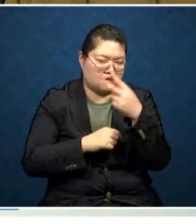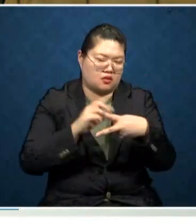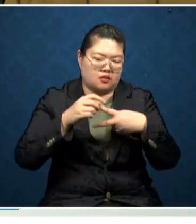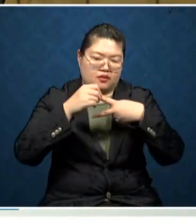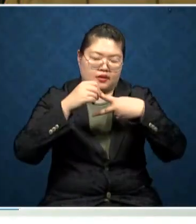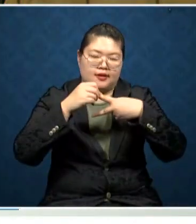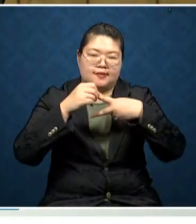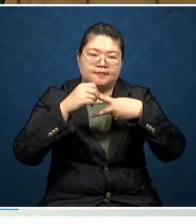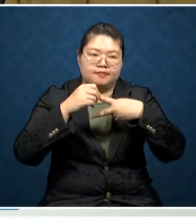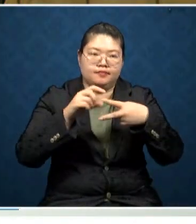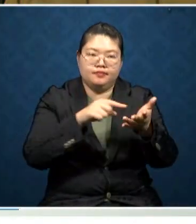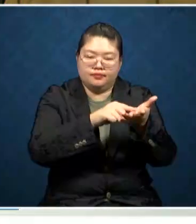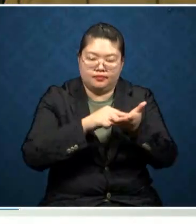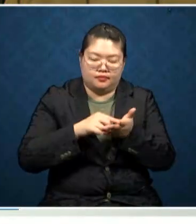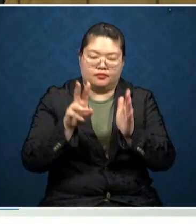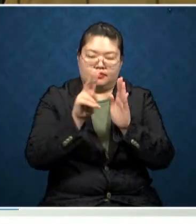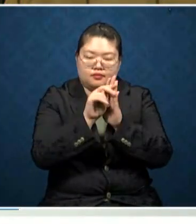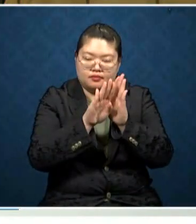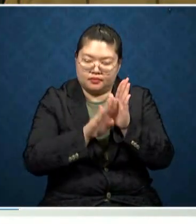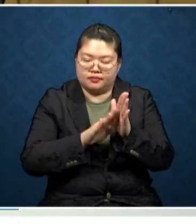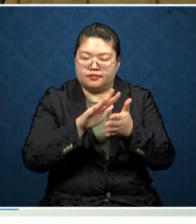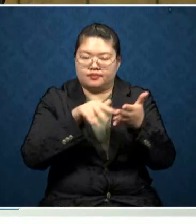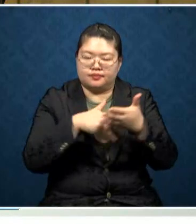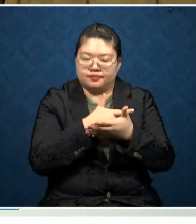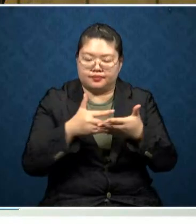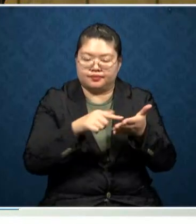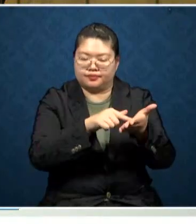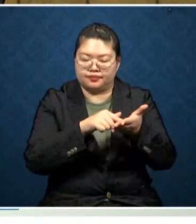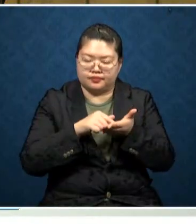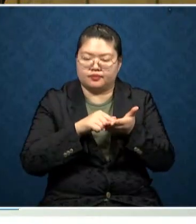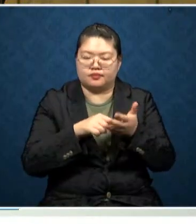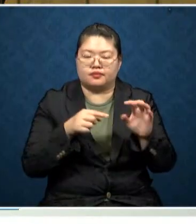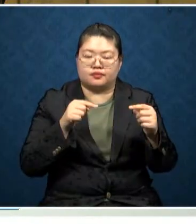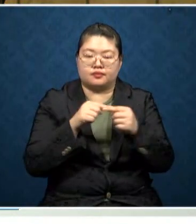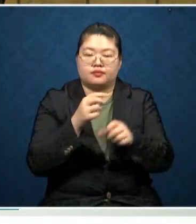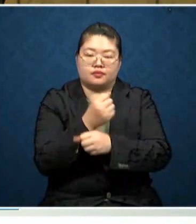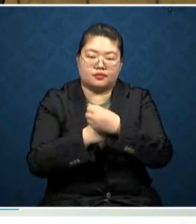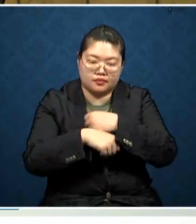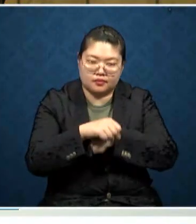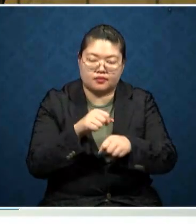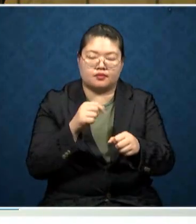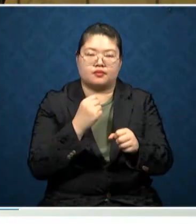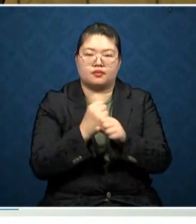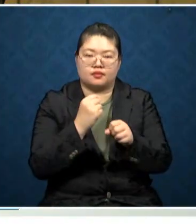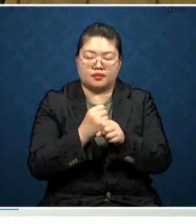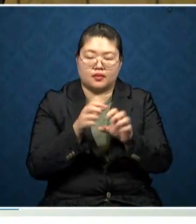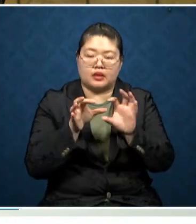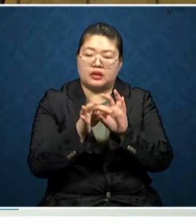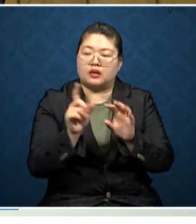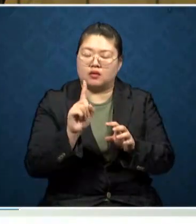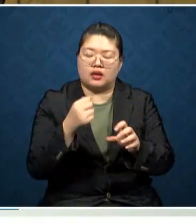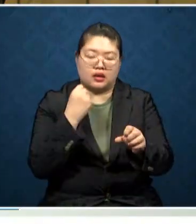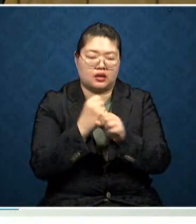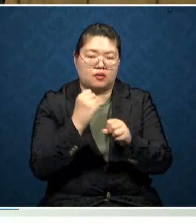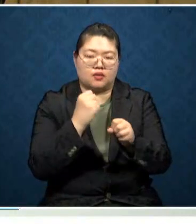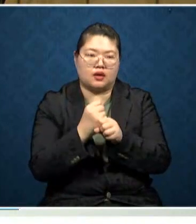1ข้อเสนอแนะเชิงนโยบายเป็นข้อเสนอแในการปฏิบัติด้านนโยบายซึ่งเกี่ยวข้องกับการดำเนินการ